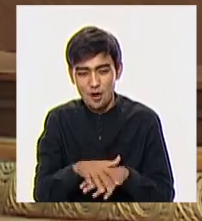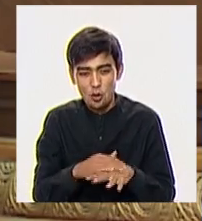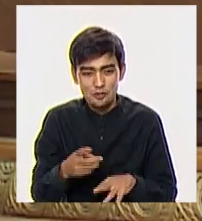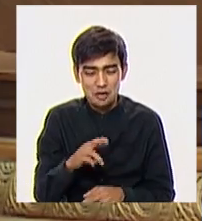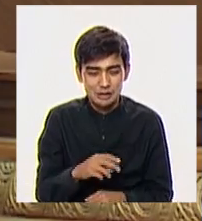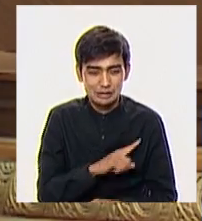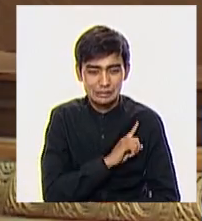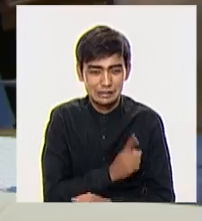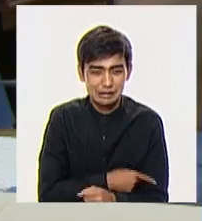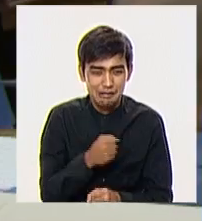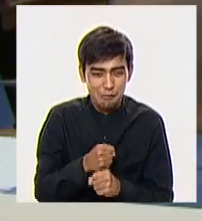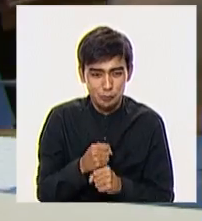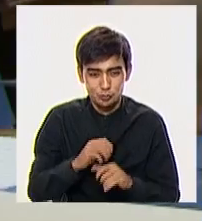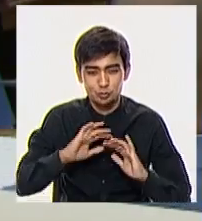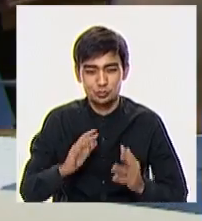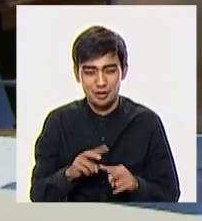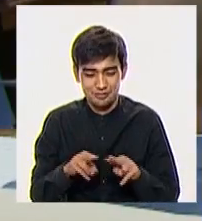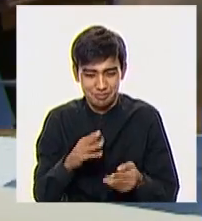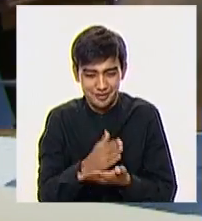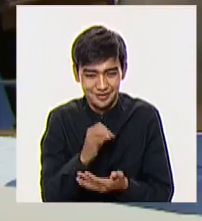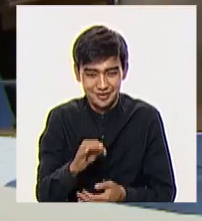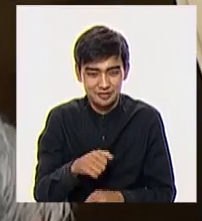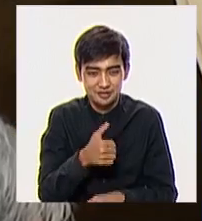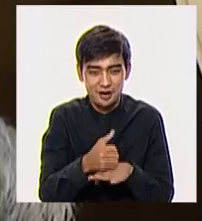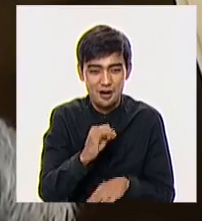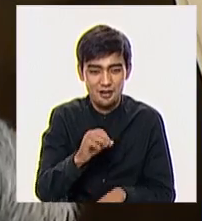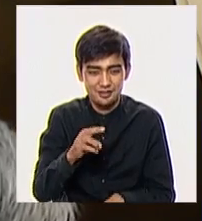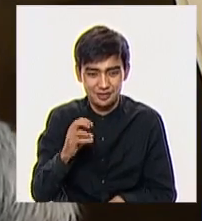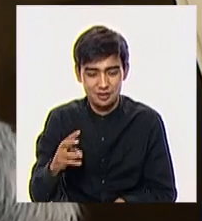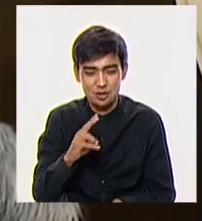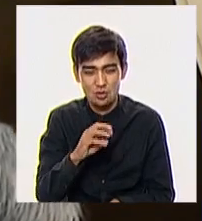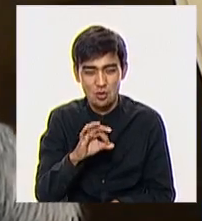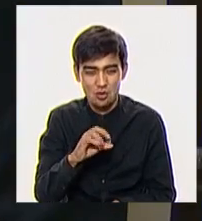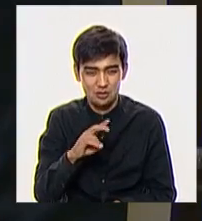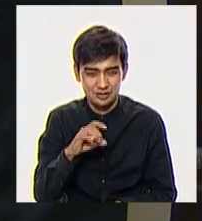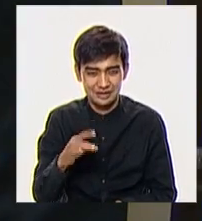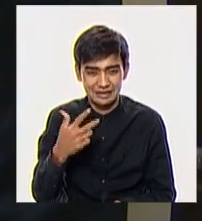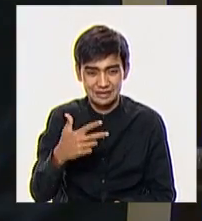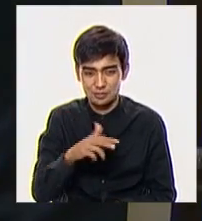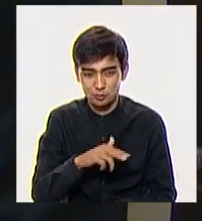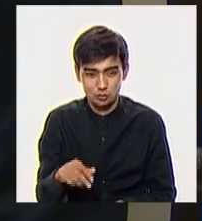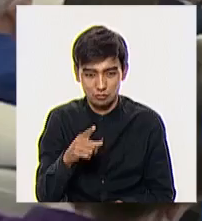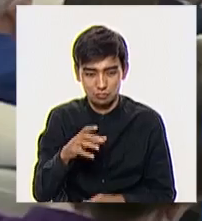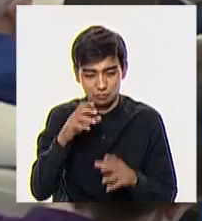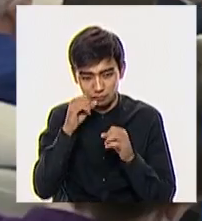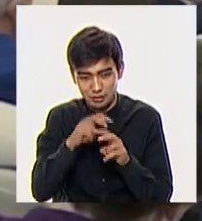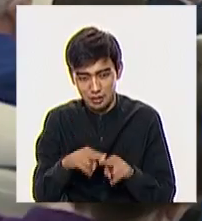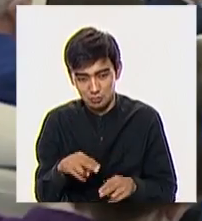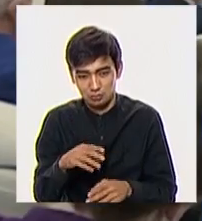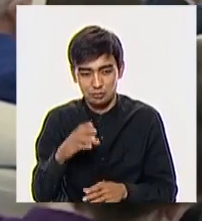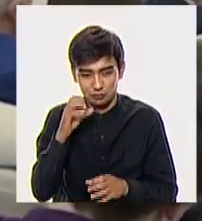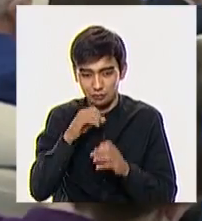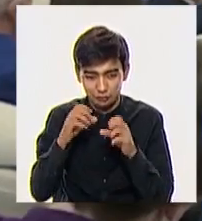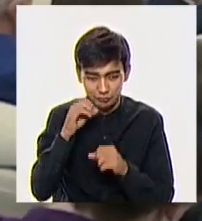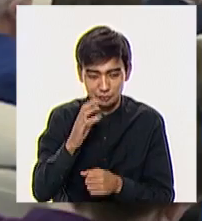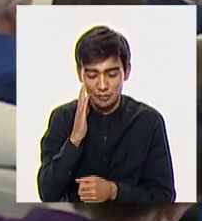істеп шаршаған секілді. Халық партиясының лидері Айқын Қоңыров жарты сағаттық жиында ұйықтап қалғандай қалғып